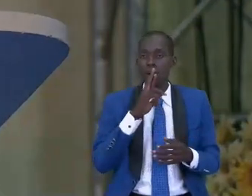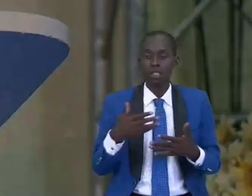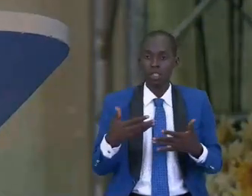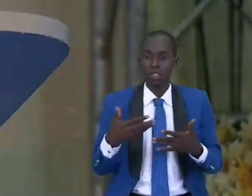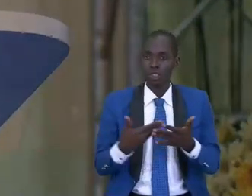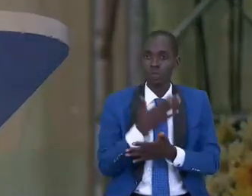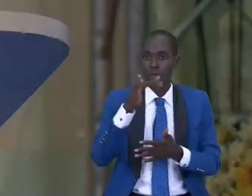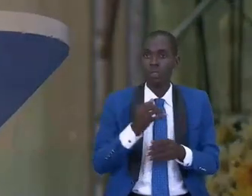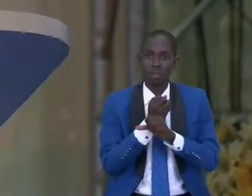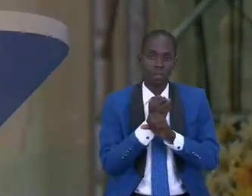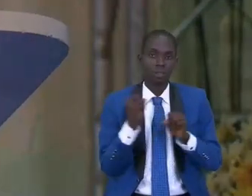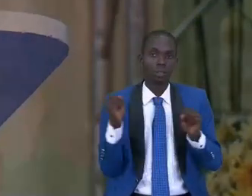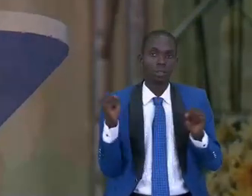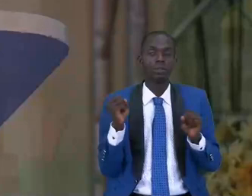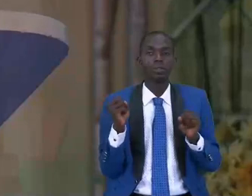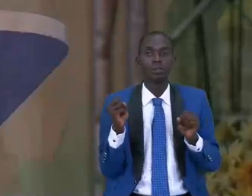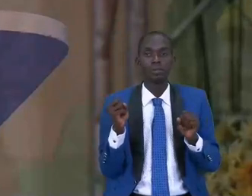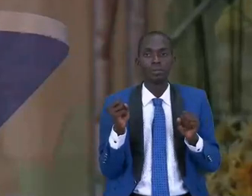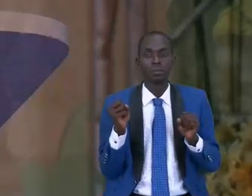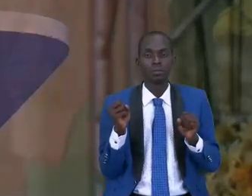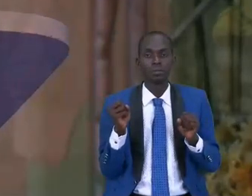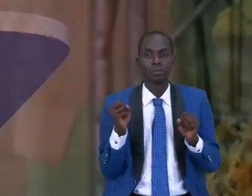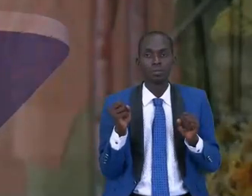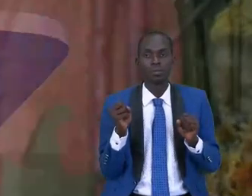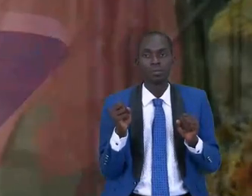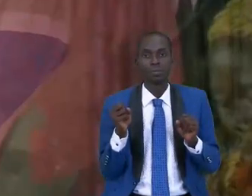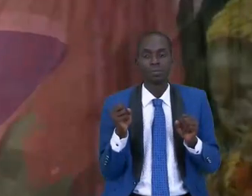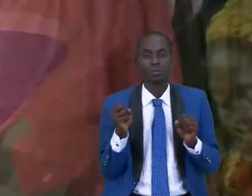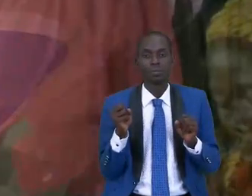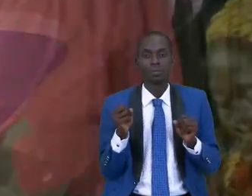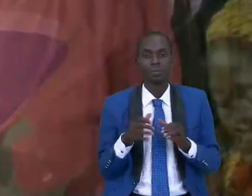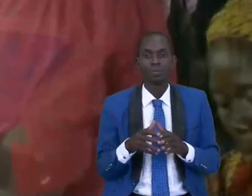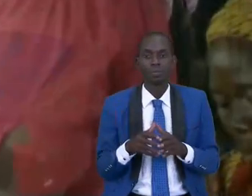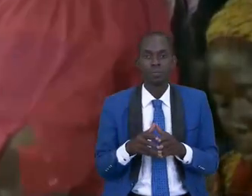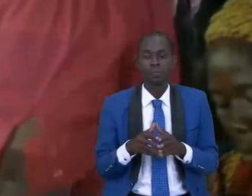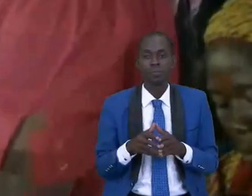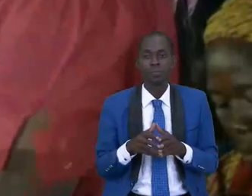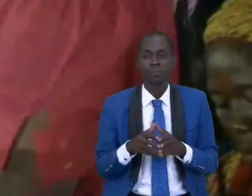spécifiquement pour ceux qui sont en ligne.